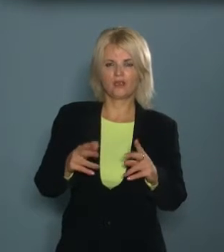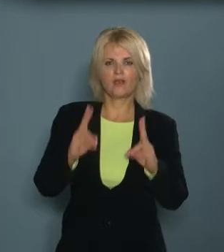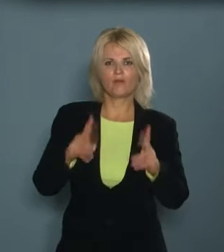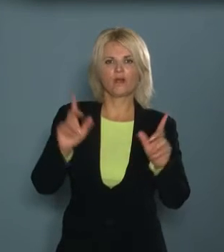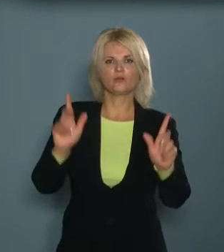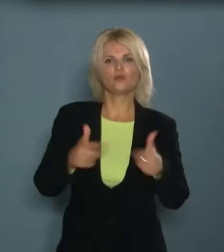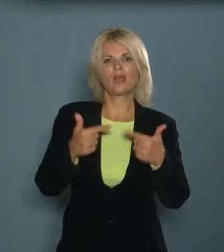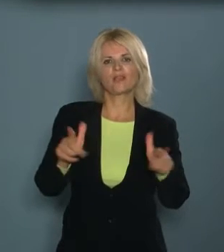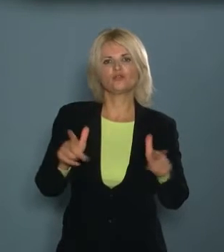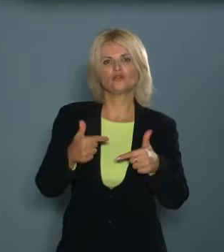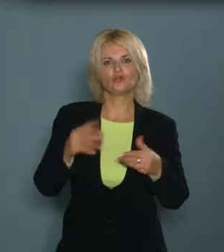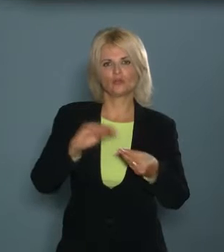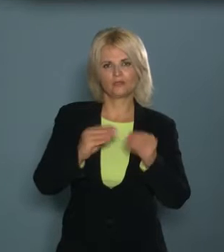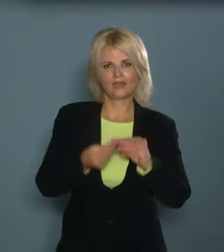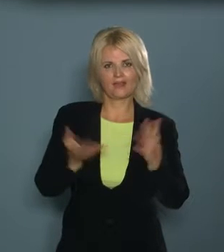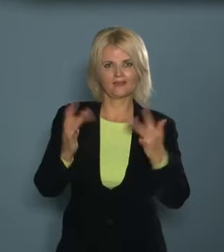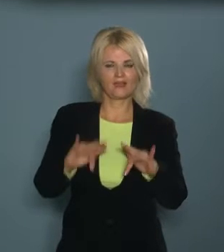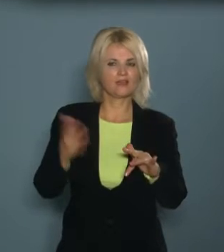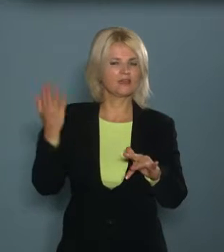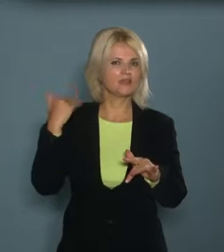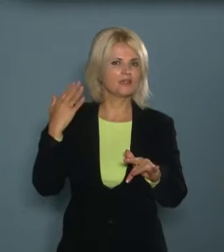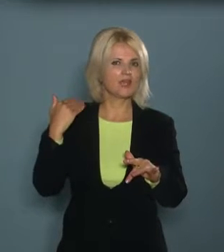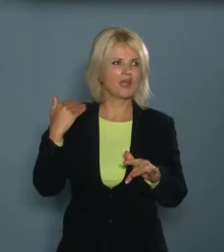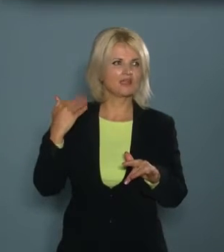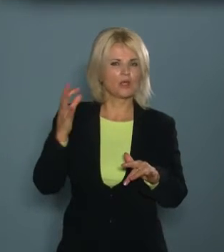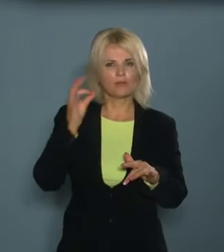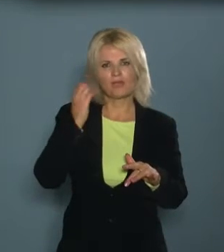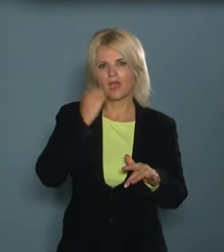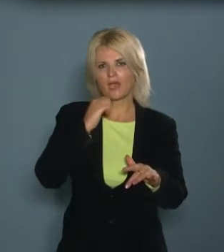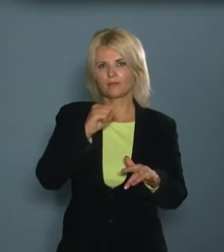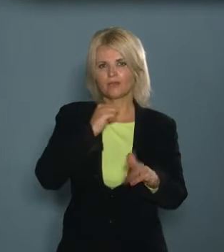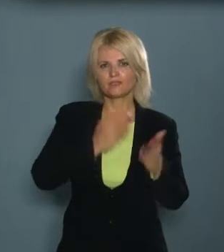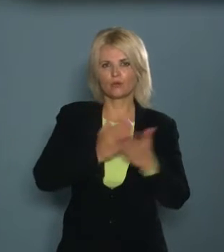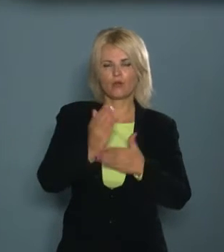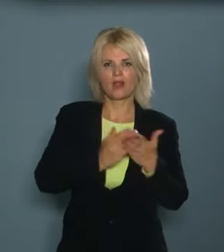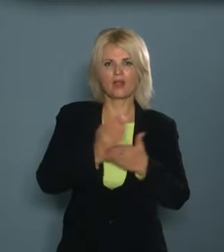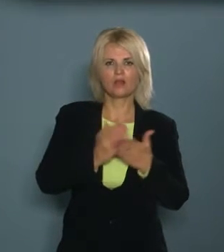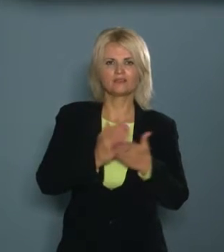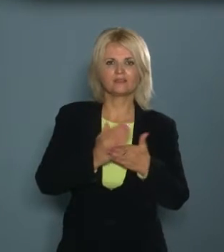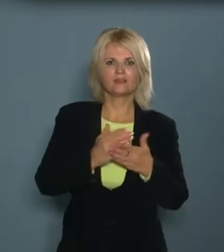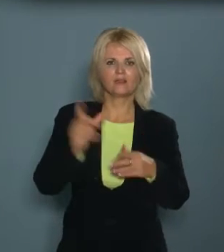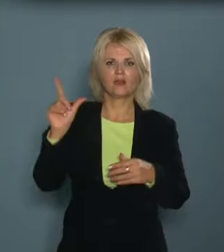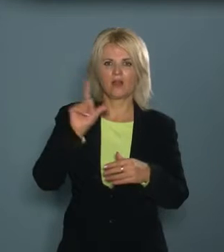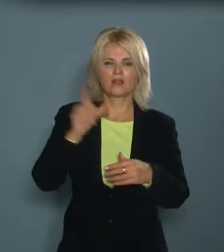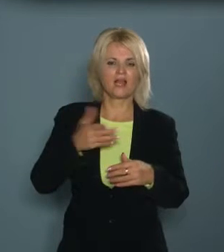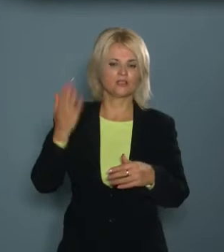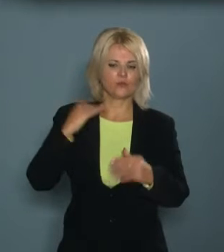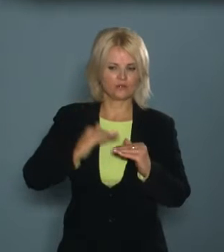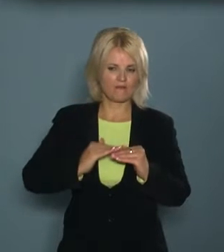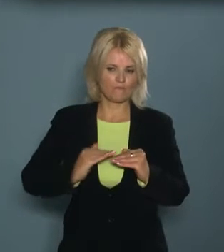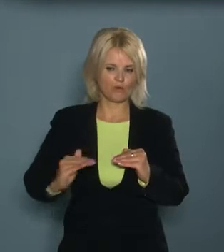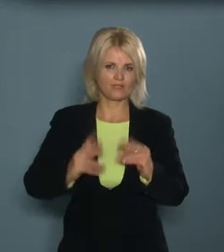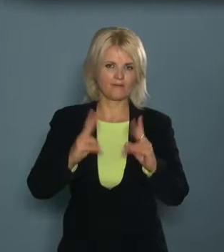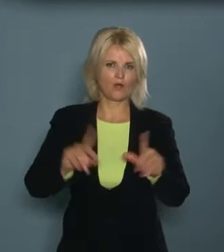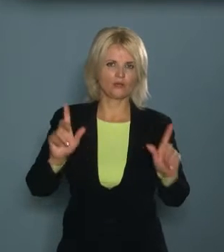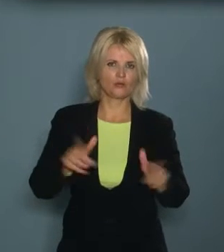vannak üres üzlethelységek, ott régen BMS, meg ilyen szolgálati lakások voltak, és azoknak a földszintjén